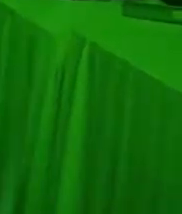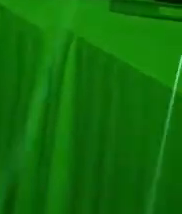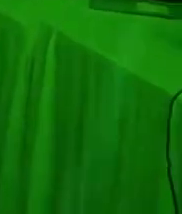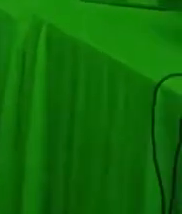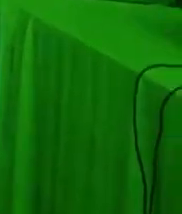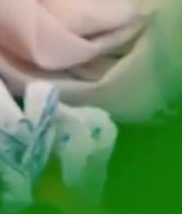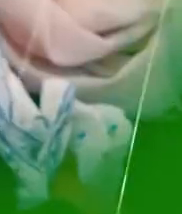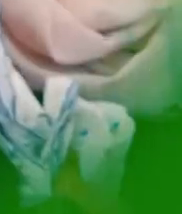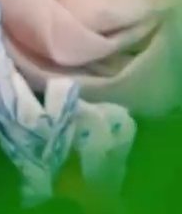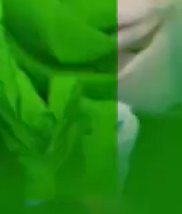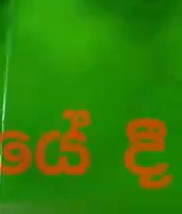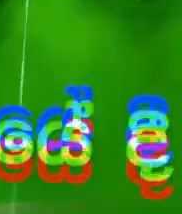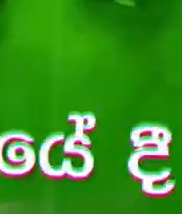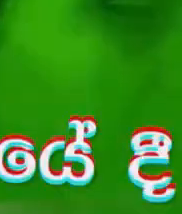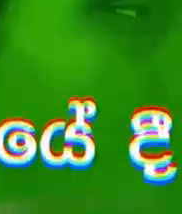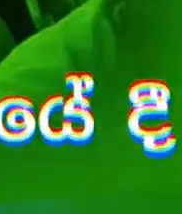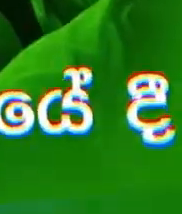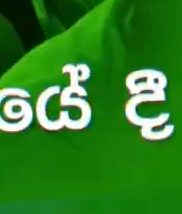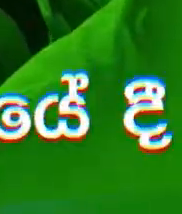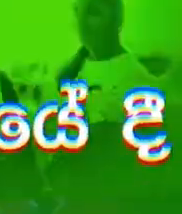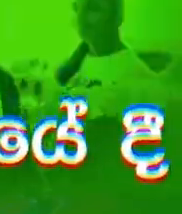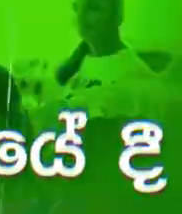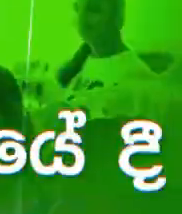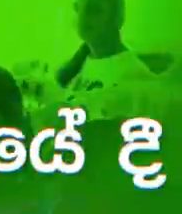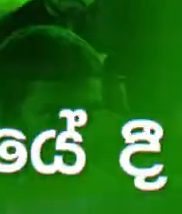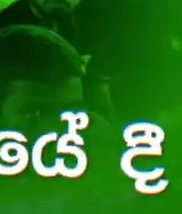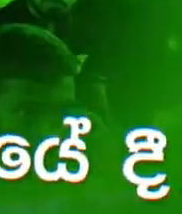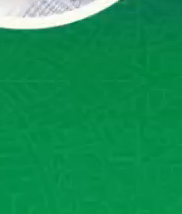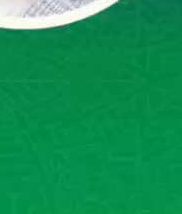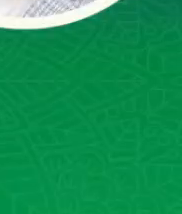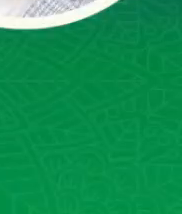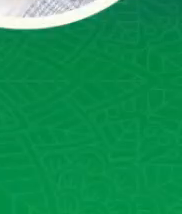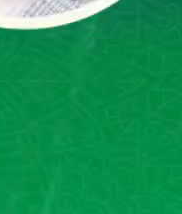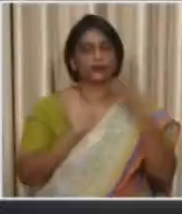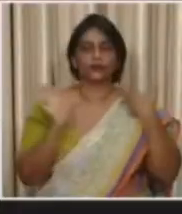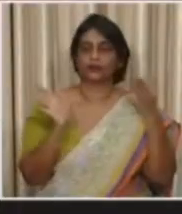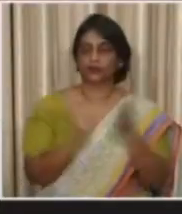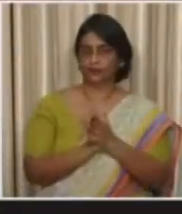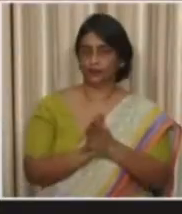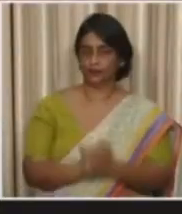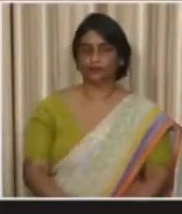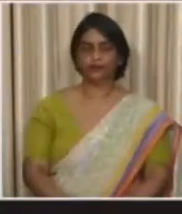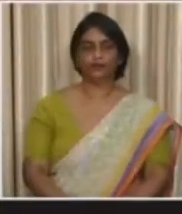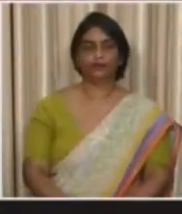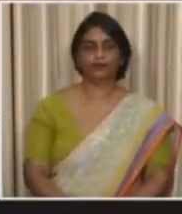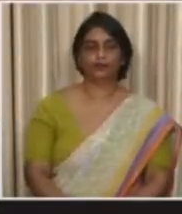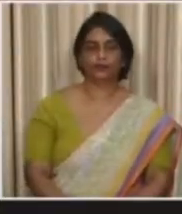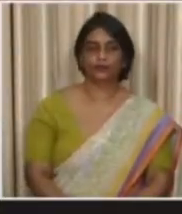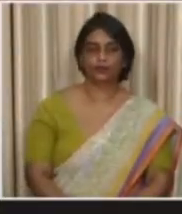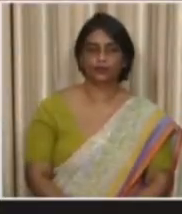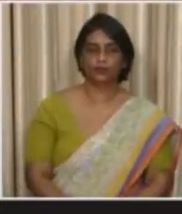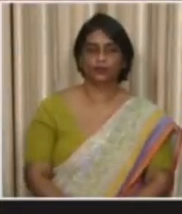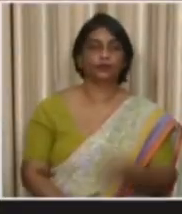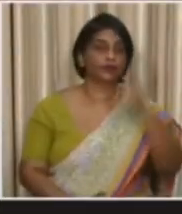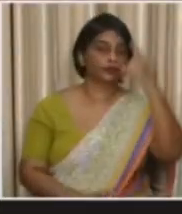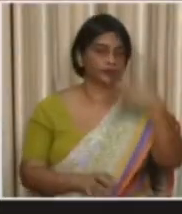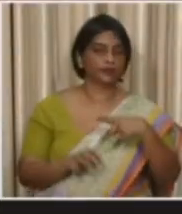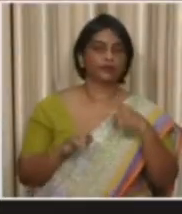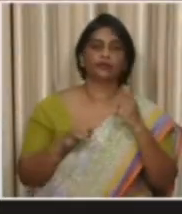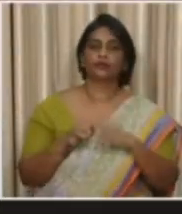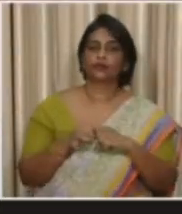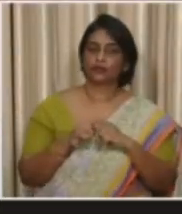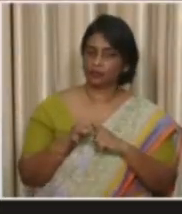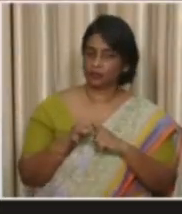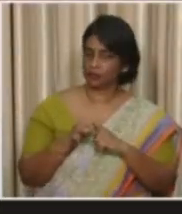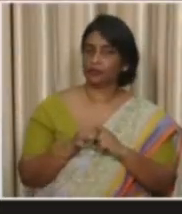ජයගමු ශ්‍රී ලංකා ජූලි 12 සහ 13 කිලිනොච්චිය මධ්‍ය මහාවිද්‍යාලයේ ක්‍රීඩාංගණයේදී. මේ දෙවැනි අතුරු ප්‍රශ්නය